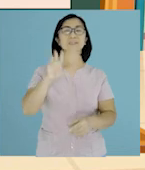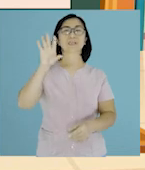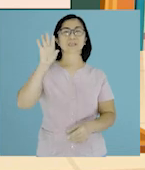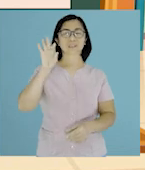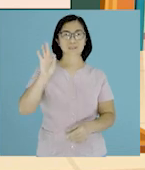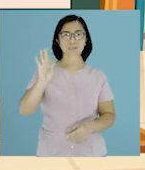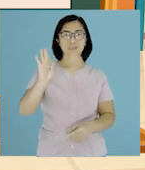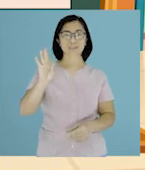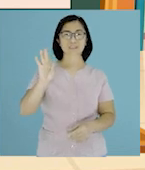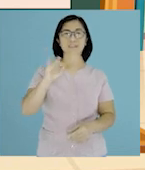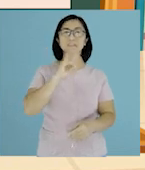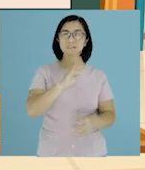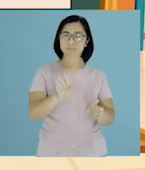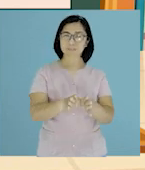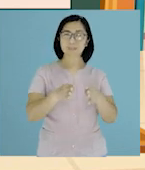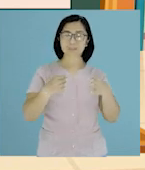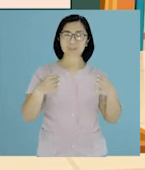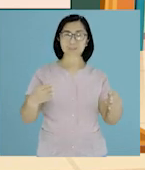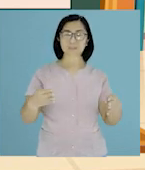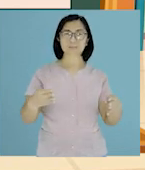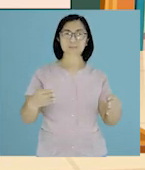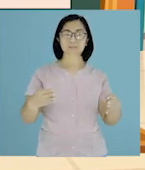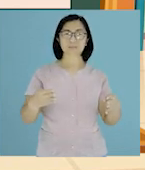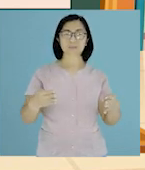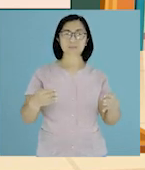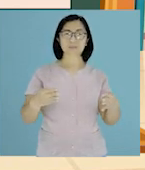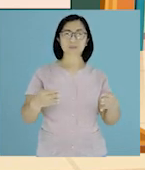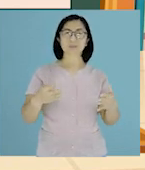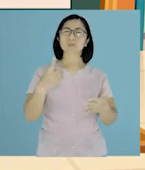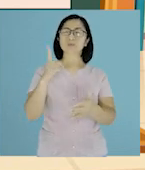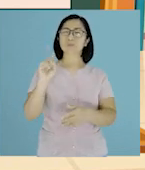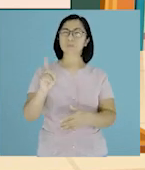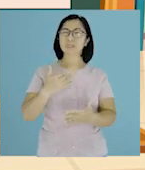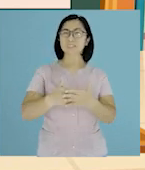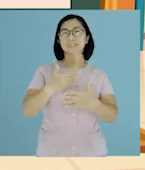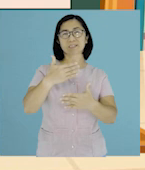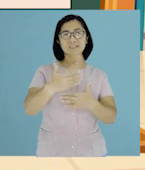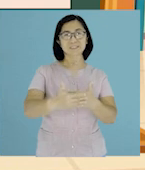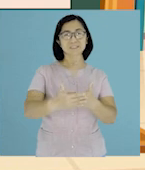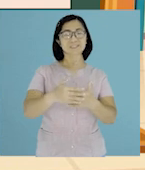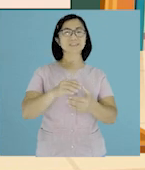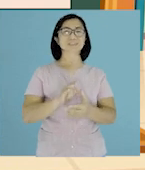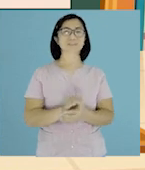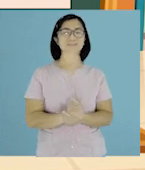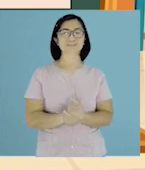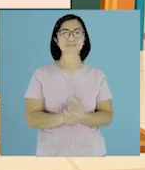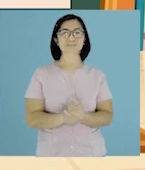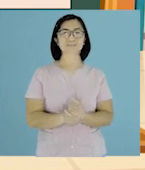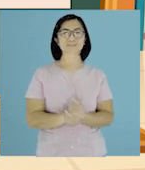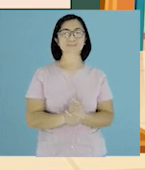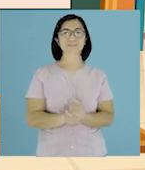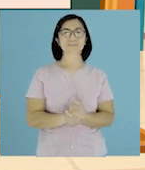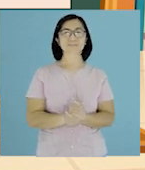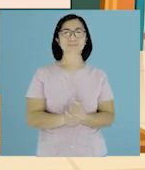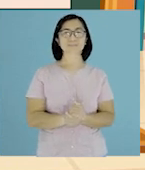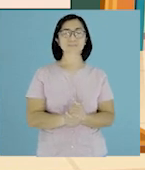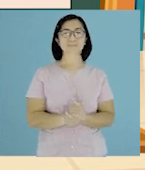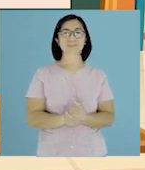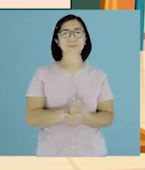Tama! 9 ang pinakamalaki. Ano naman ang susunod?